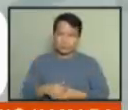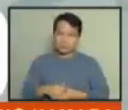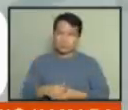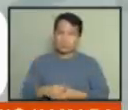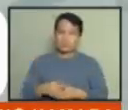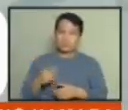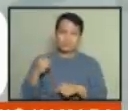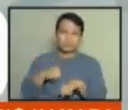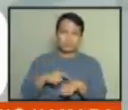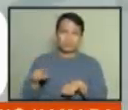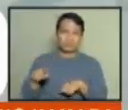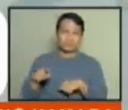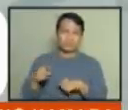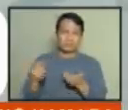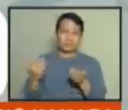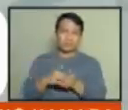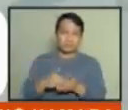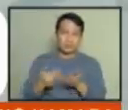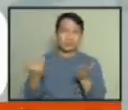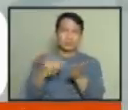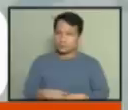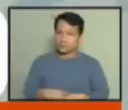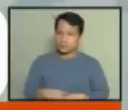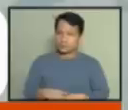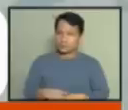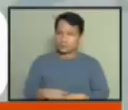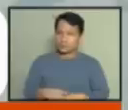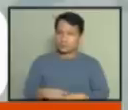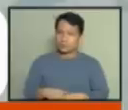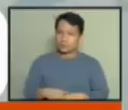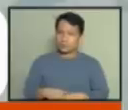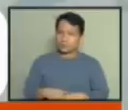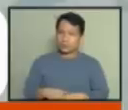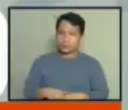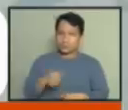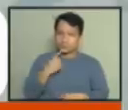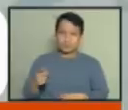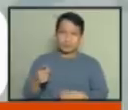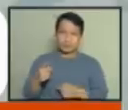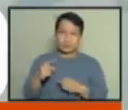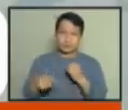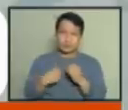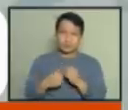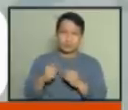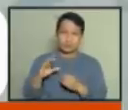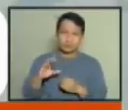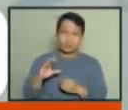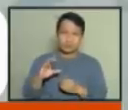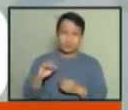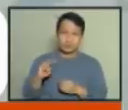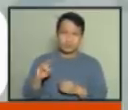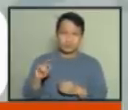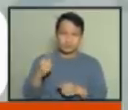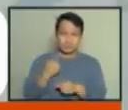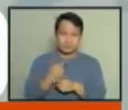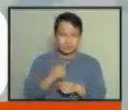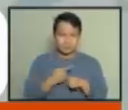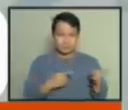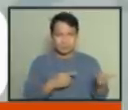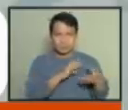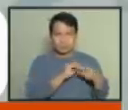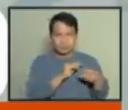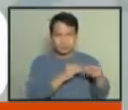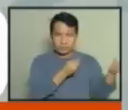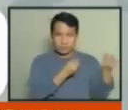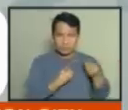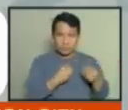From that time, sir, umulit pa ng umulit ng umulit. I think ang problema, ma'am, is doon sa Cavite Varsitarian, kung tama itong mga kwento na